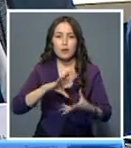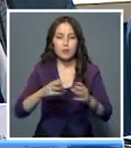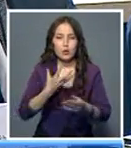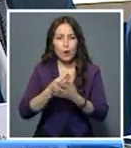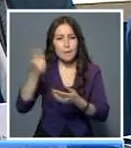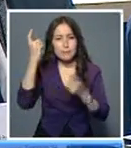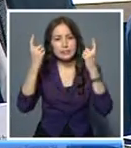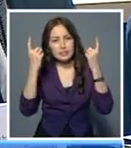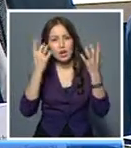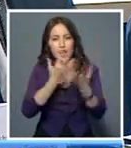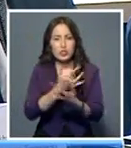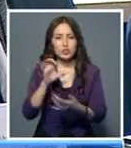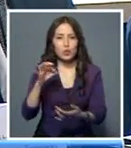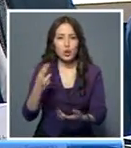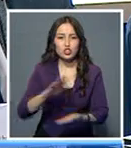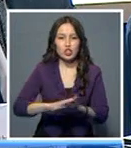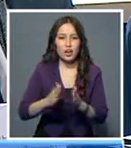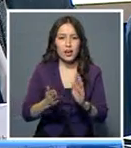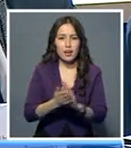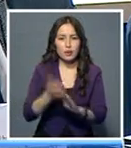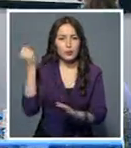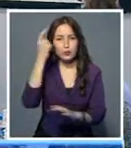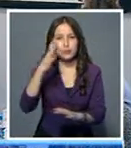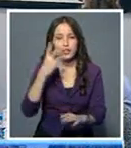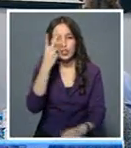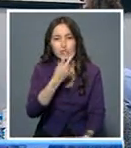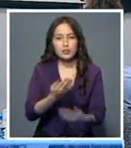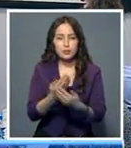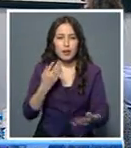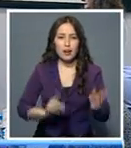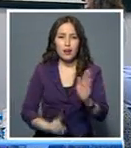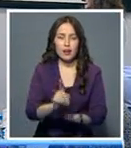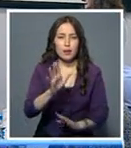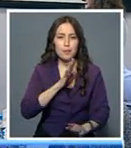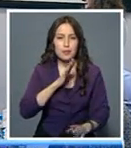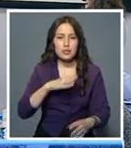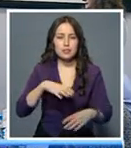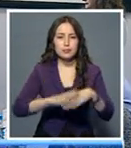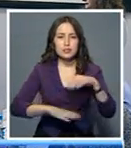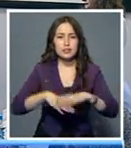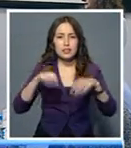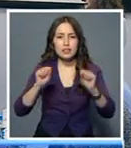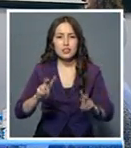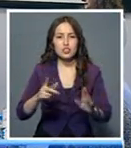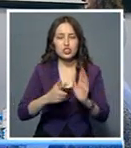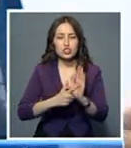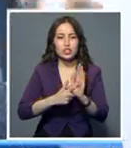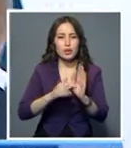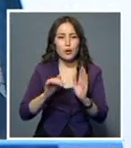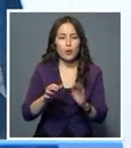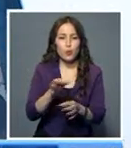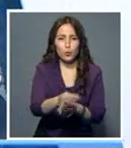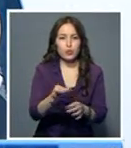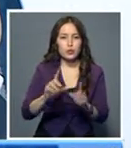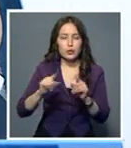және жалпы әлеуметтік жағдайын саралаған зерттеу осыдан 2 жыл бұрын басталған болатын. Мамандар 7 өңірде болып, 60-тан аса орта мектепті аралап